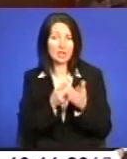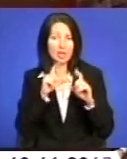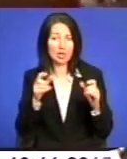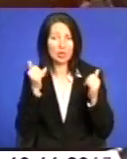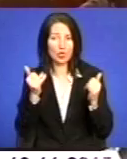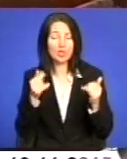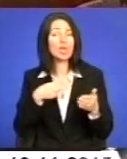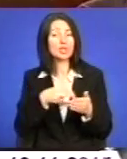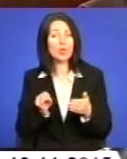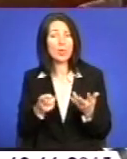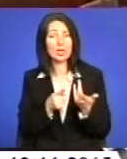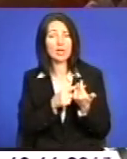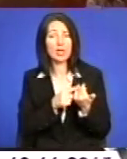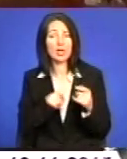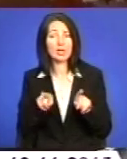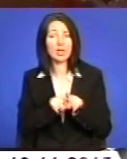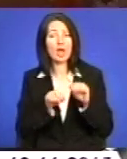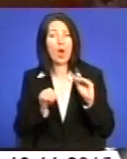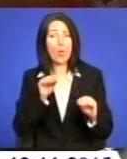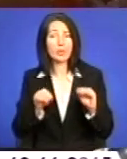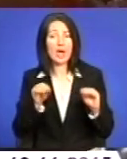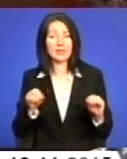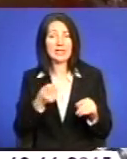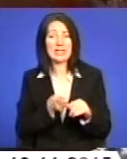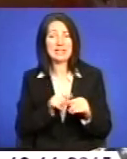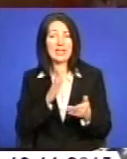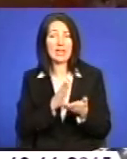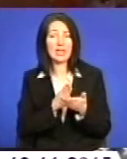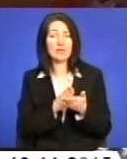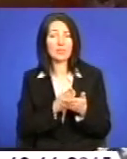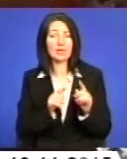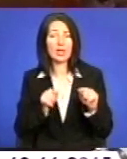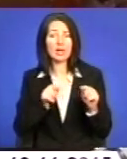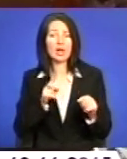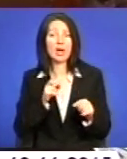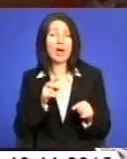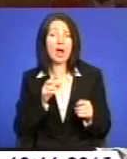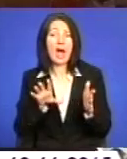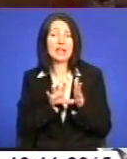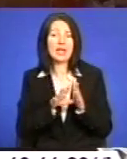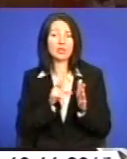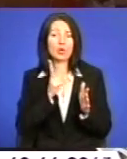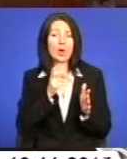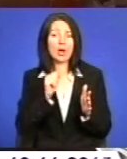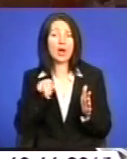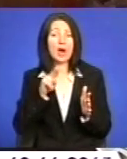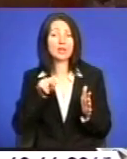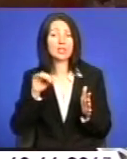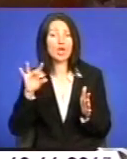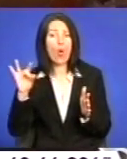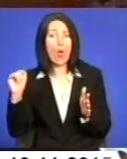закупила декілька таких обладнання, це і декілька електрокардіографів,